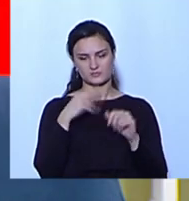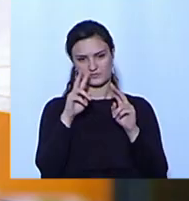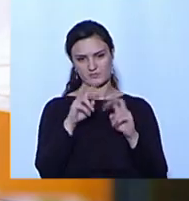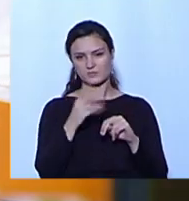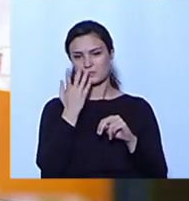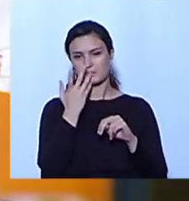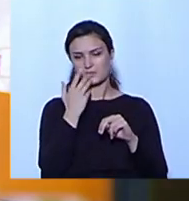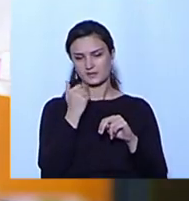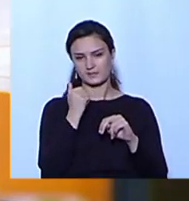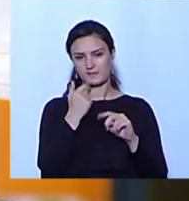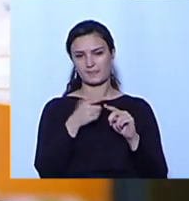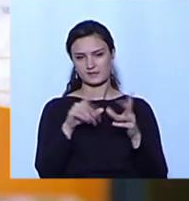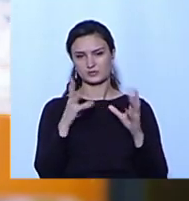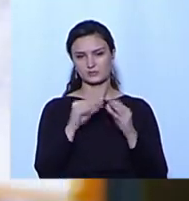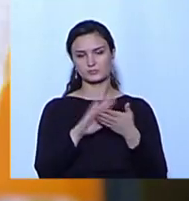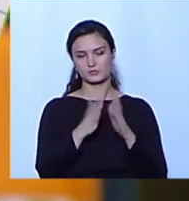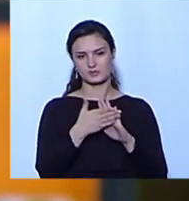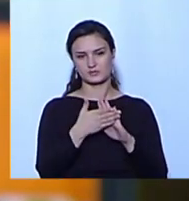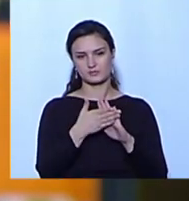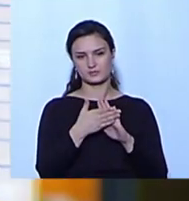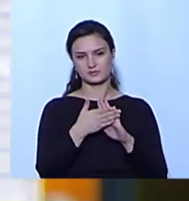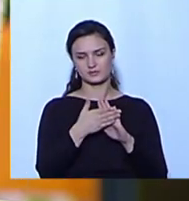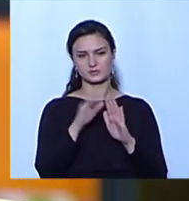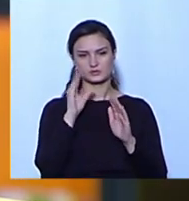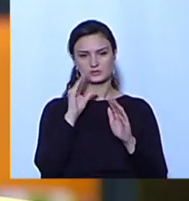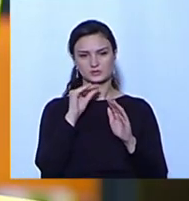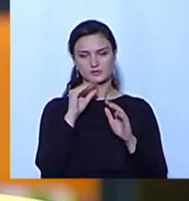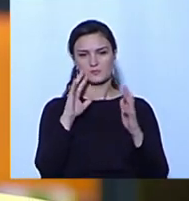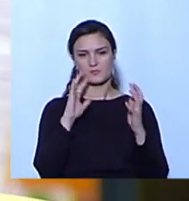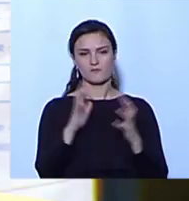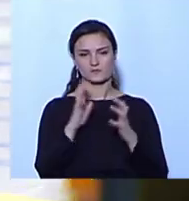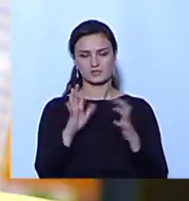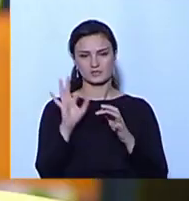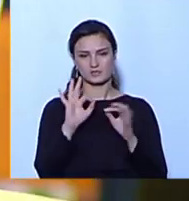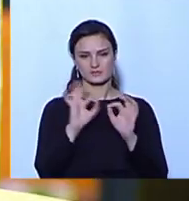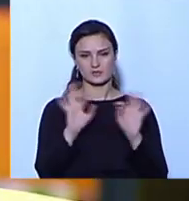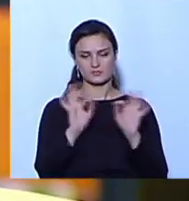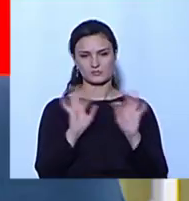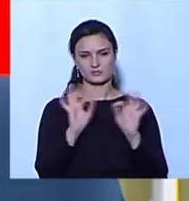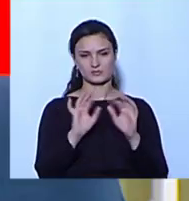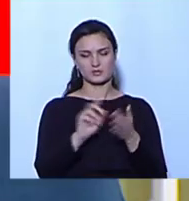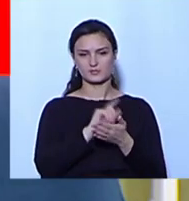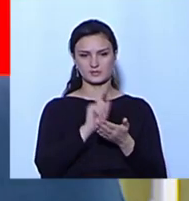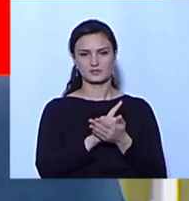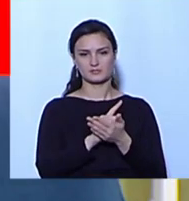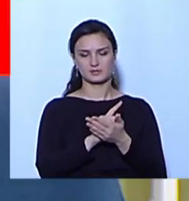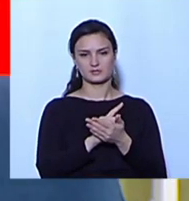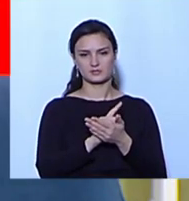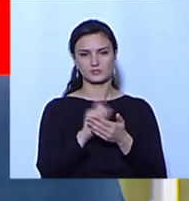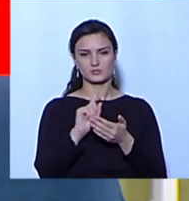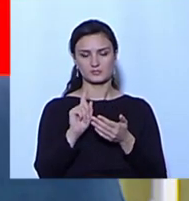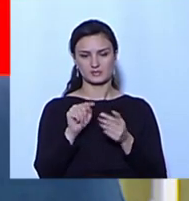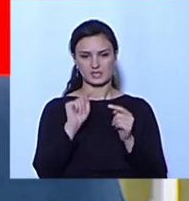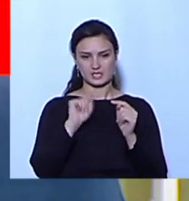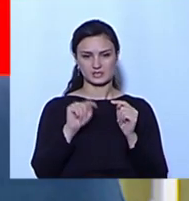შევამოწმოთ ფერი და ზოგადად მდგომარეობა. როდესაც მოვლის პირობებზე ვსაუბრობთ, აუცილებელია, რომ